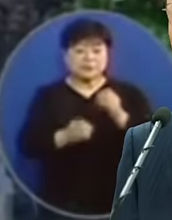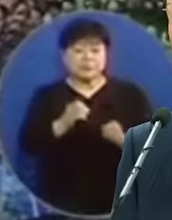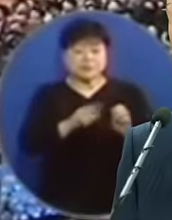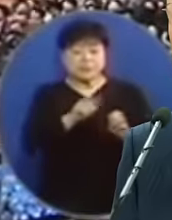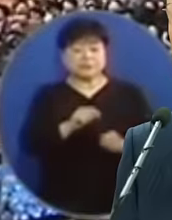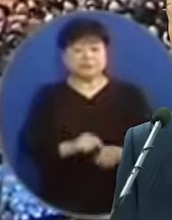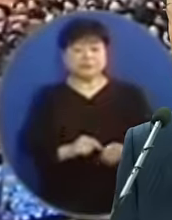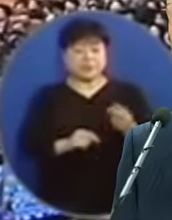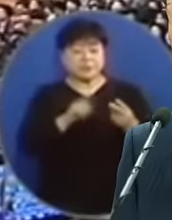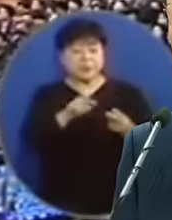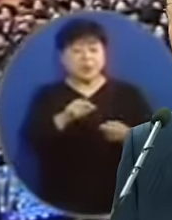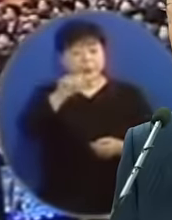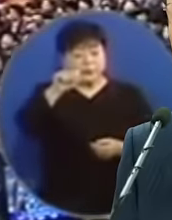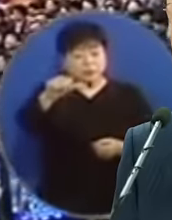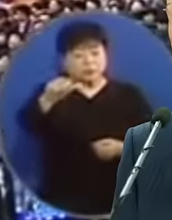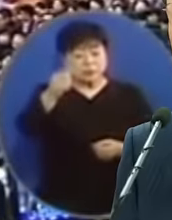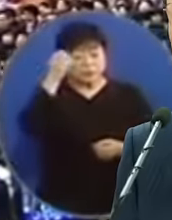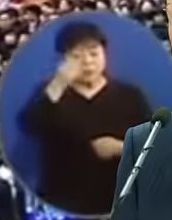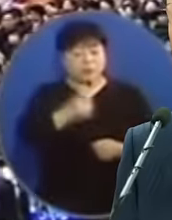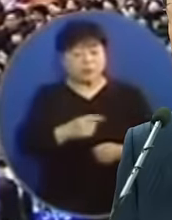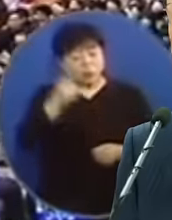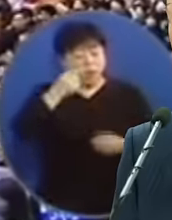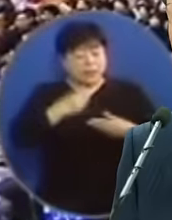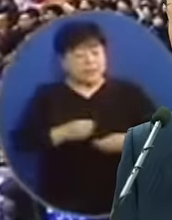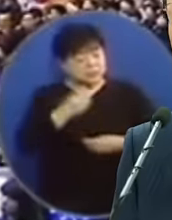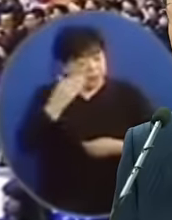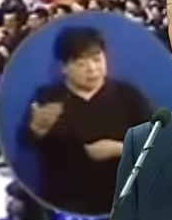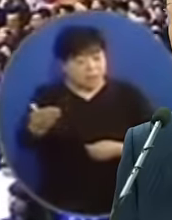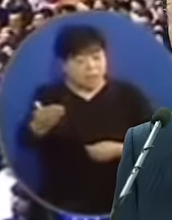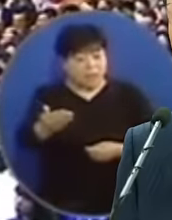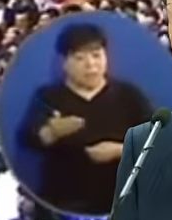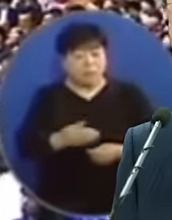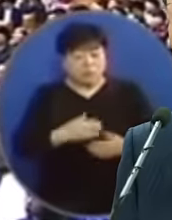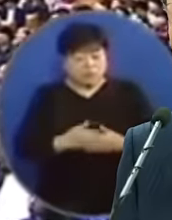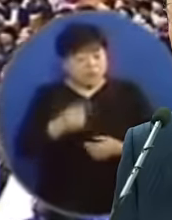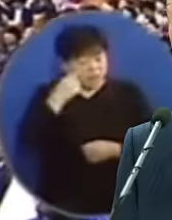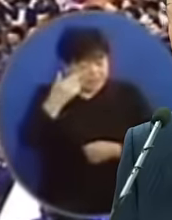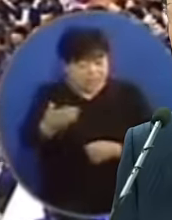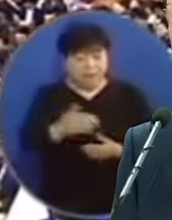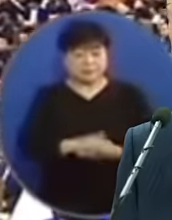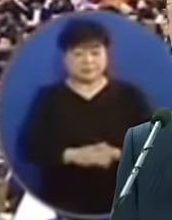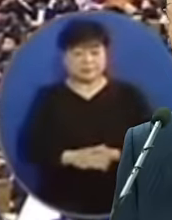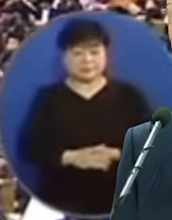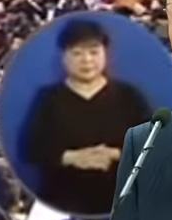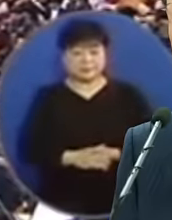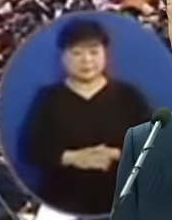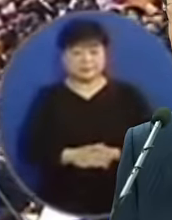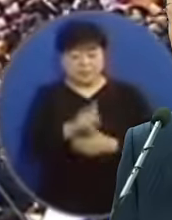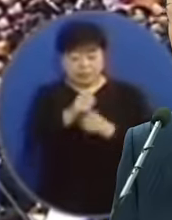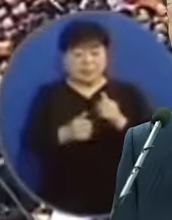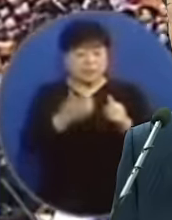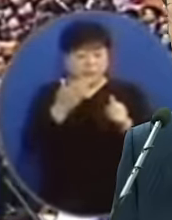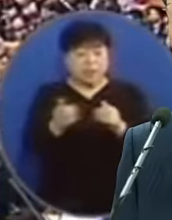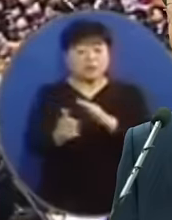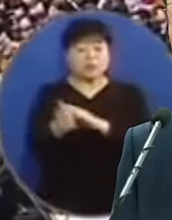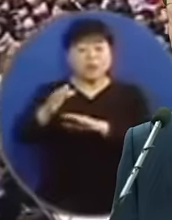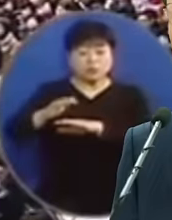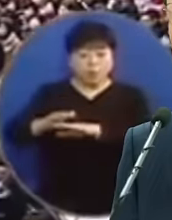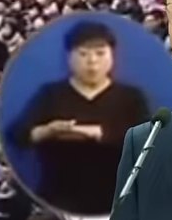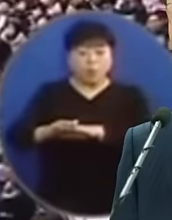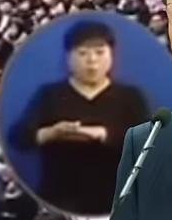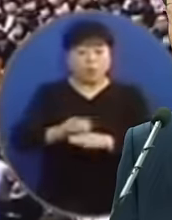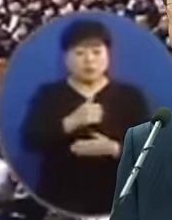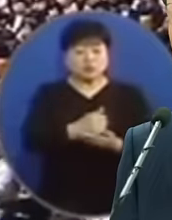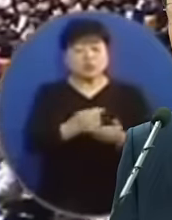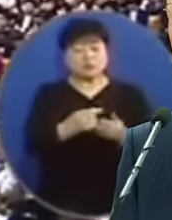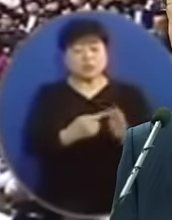42편 5절에 내 영혼아 내가 어찌하여 낙심하며 어찌하여 내 속에서 불안해하는가. 너는 하나님께 소망을 두라. 그가